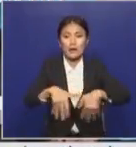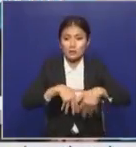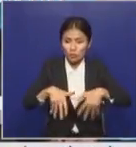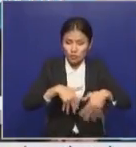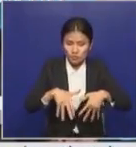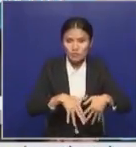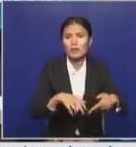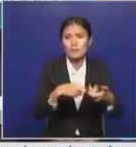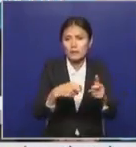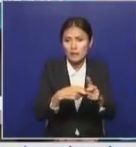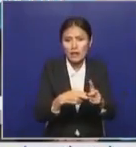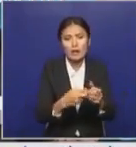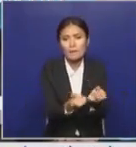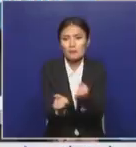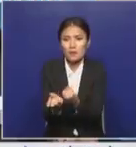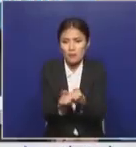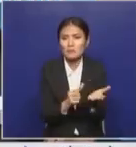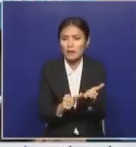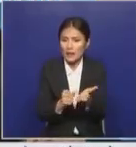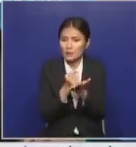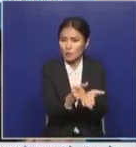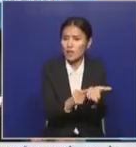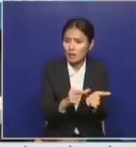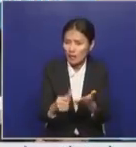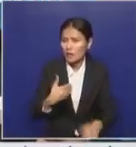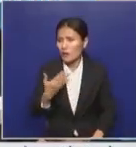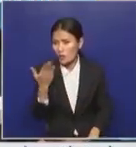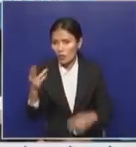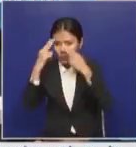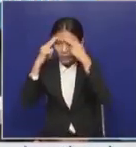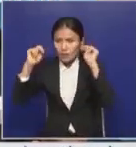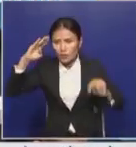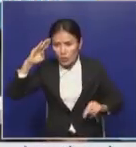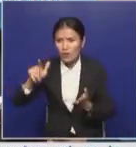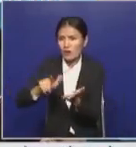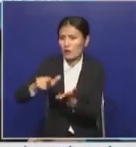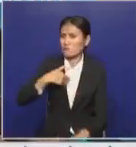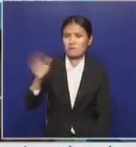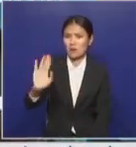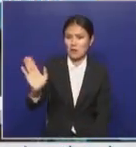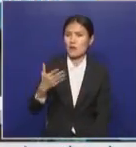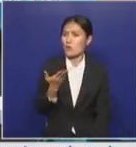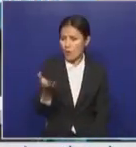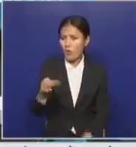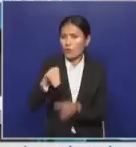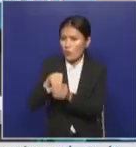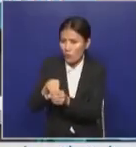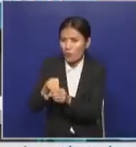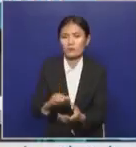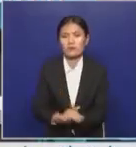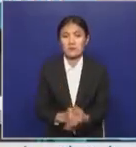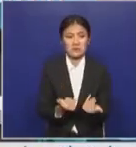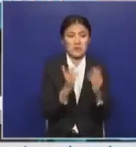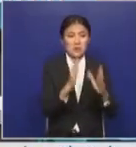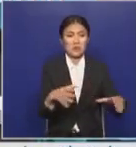ประเทศอย่าไปลาออกตามฝ่ายที่เรียกร้องมาซึ่งมีคนเพียงไม่